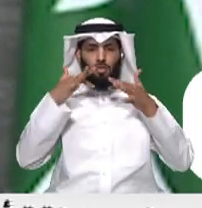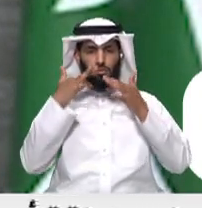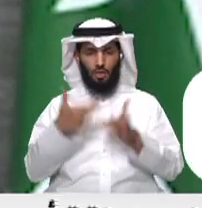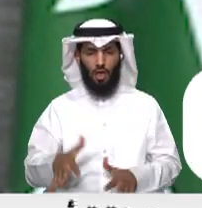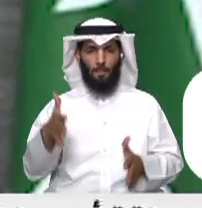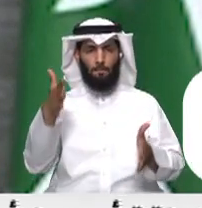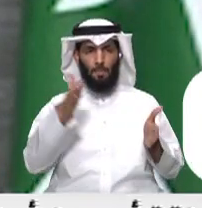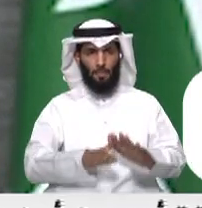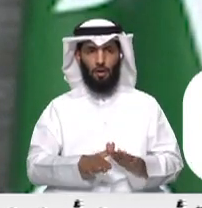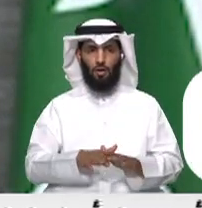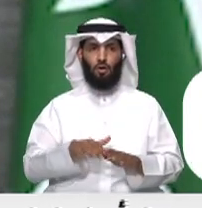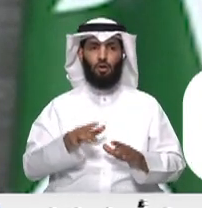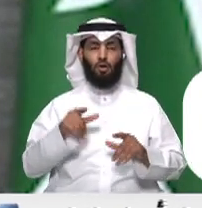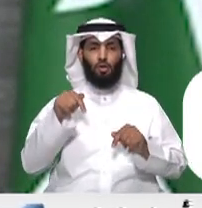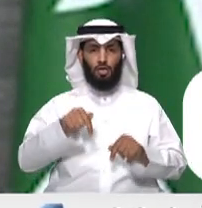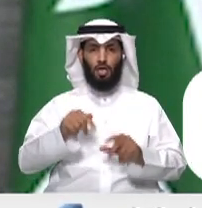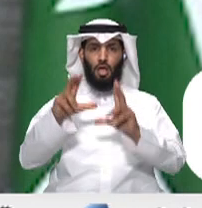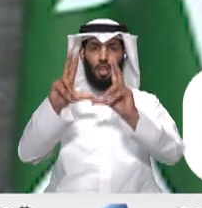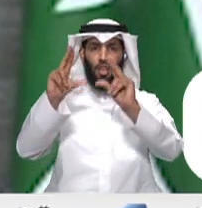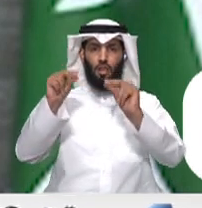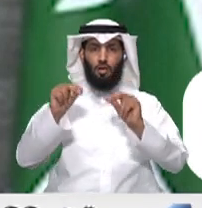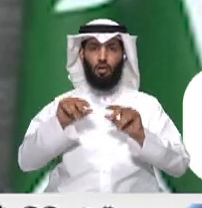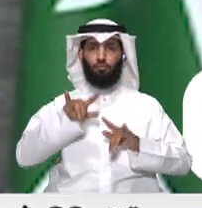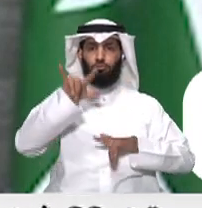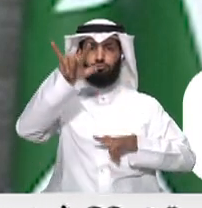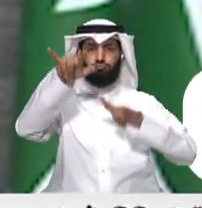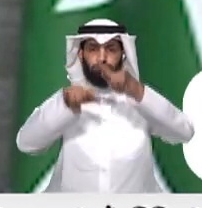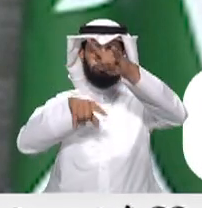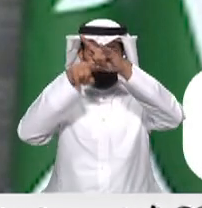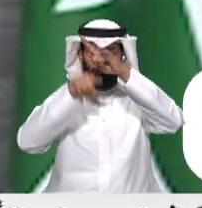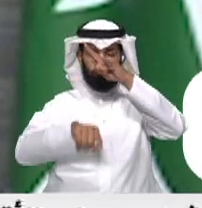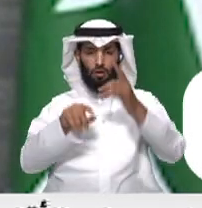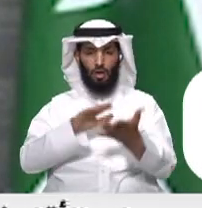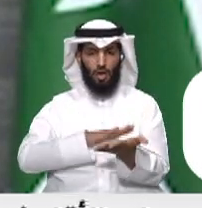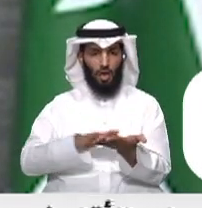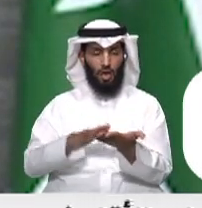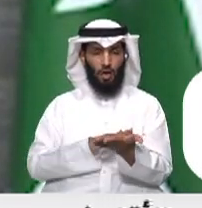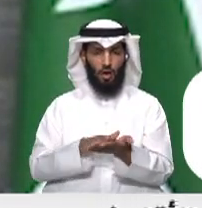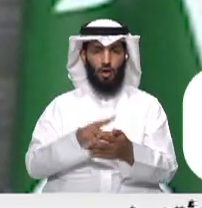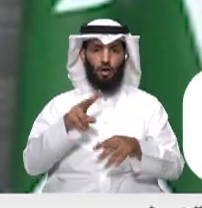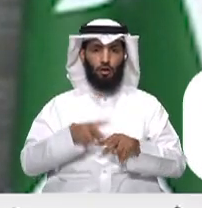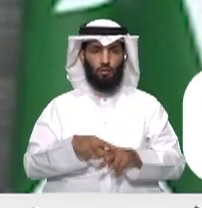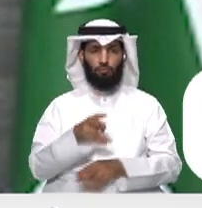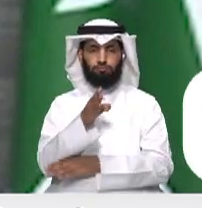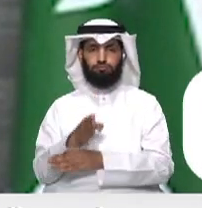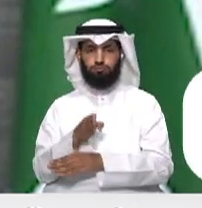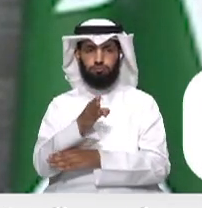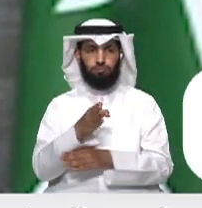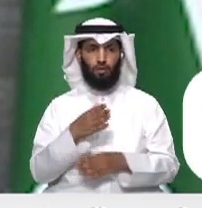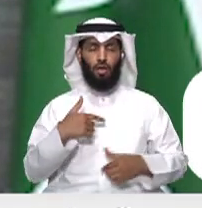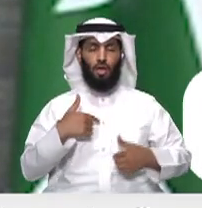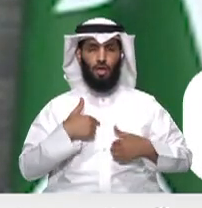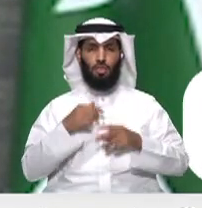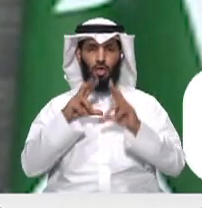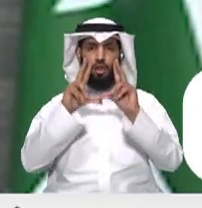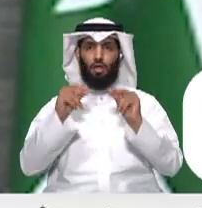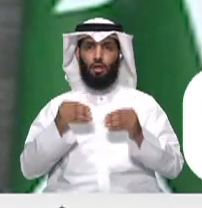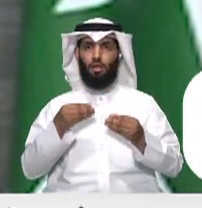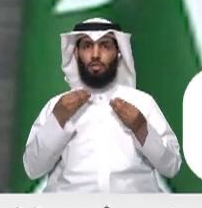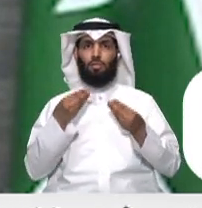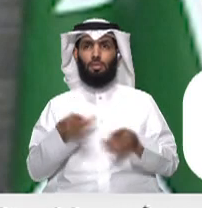وانتهاكا جويا لسيادتنا واجتياحا بريا لأرضنا، وكأننا متركون للقبر،